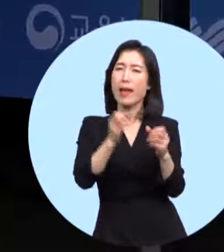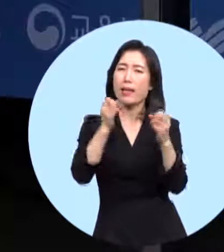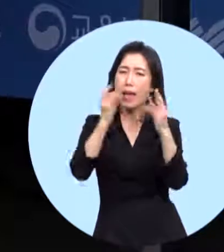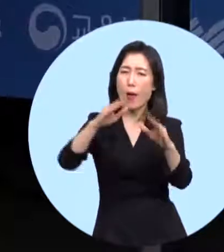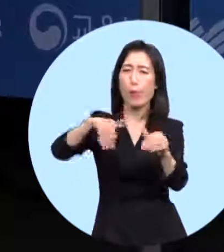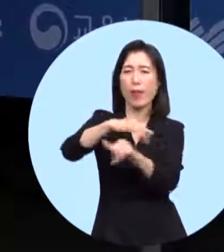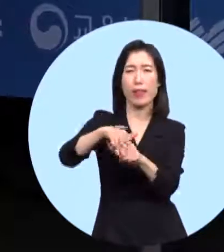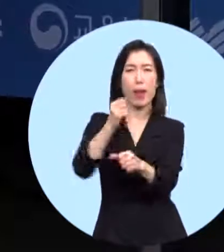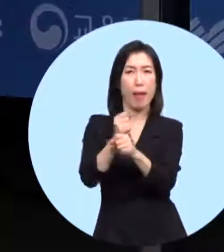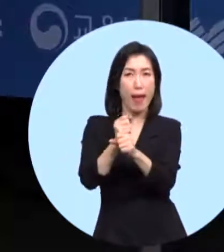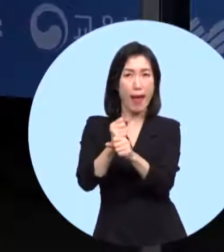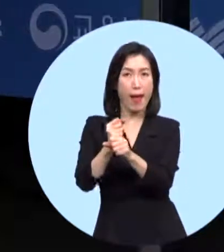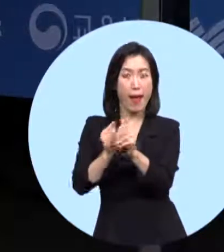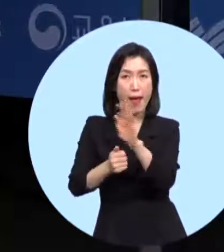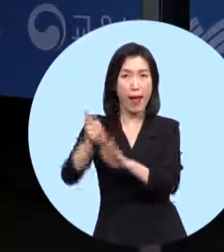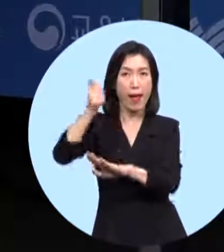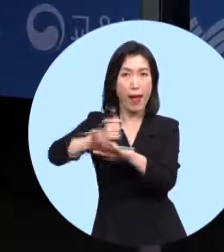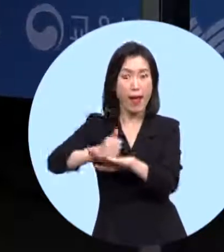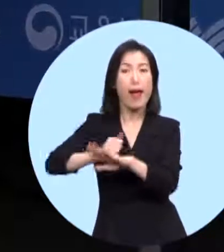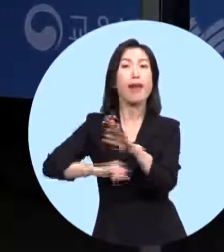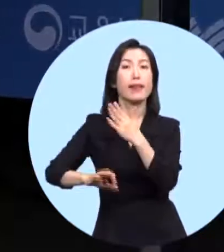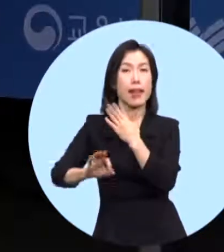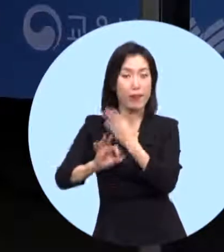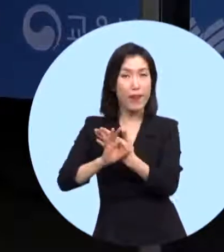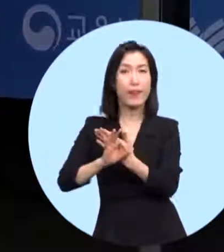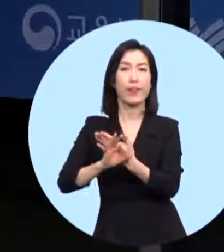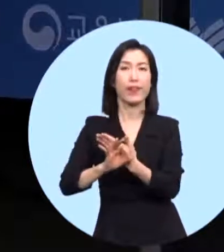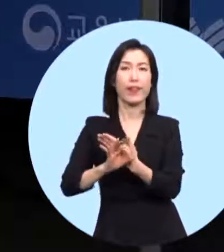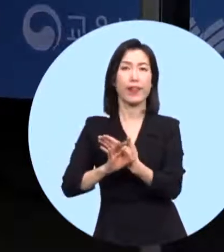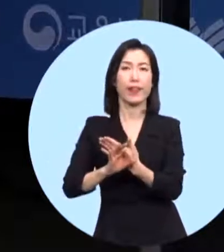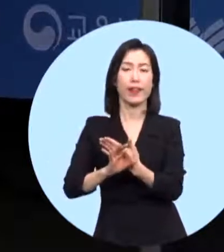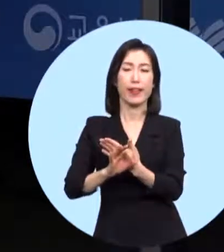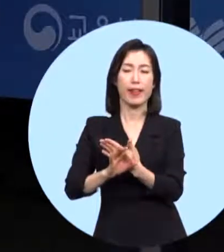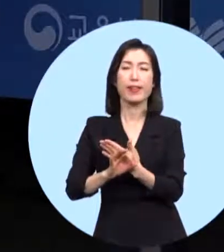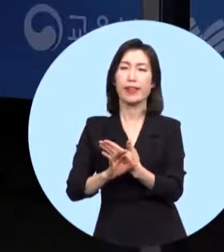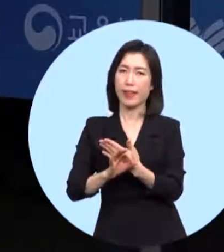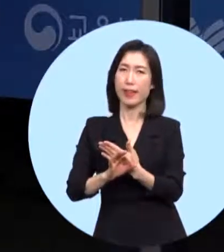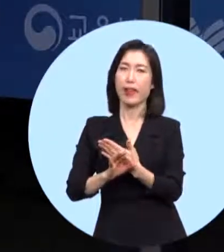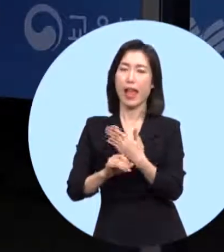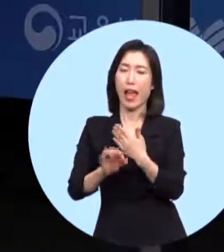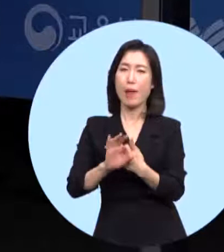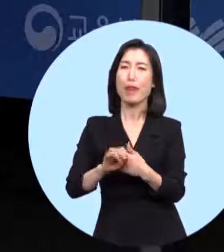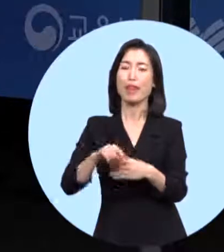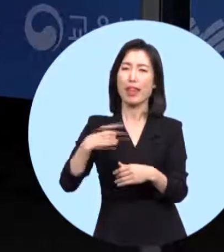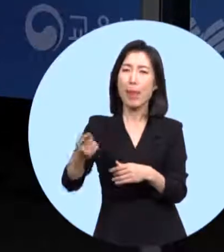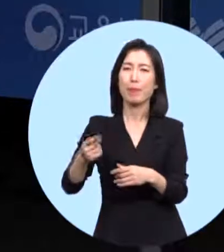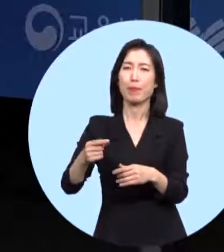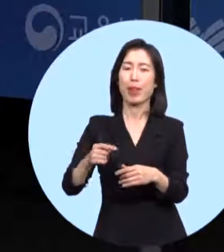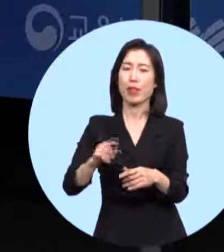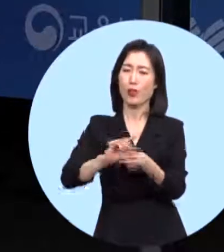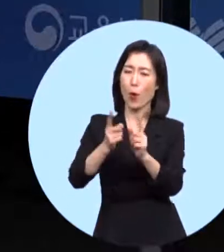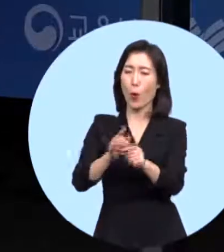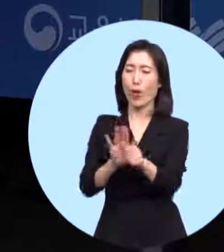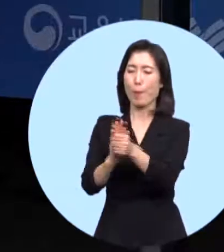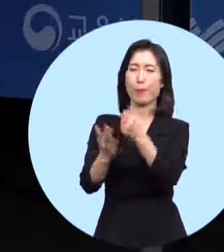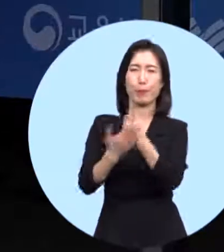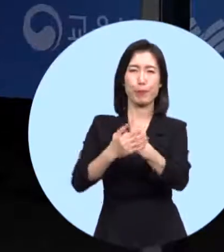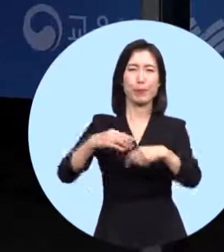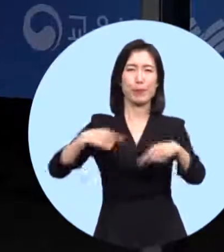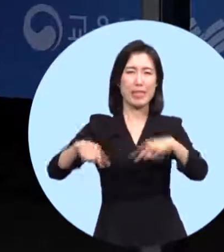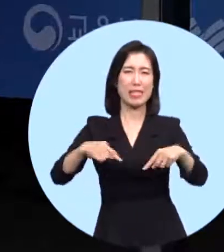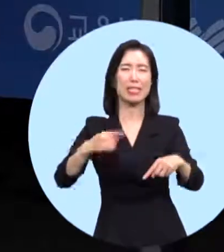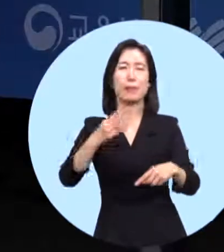그 판이 이루어진 다음에 자신들이 같이 함께하고 있는 협치를 통해서 같이 나갈 수